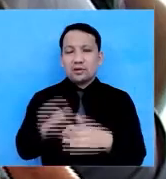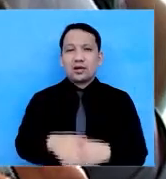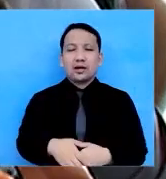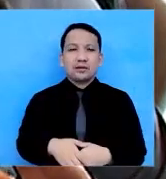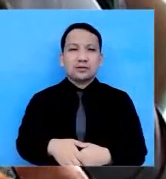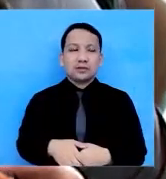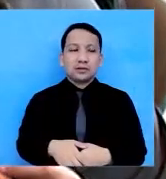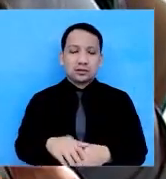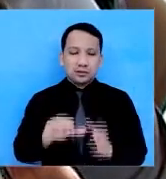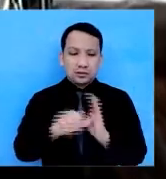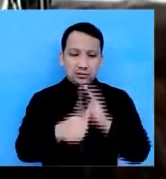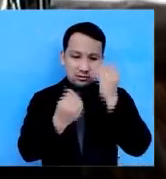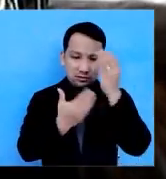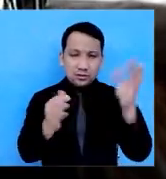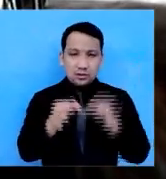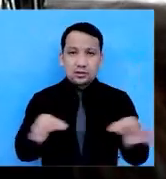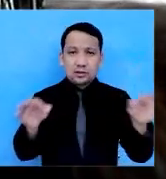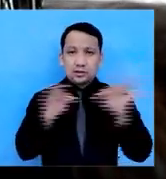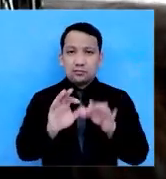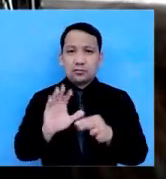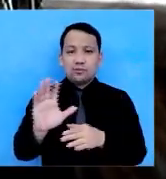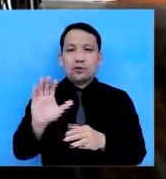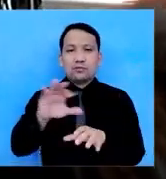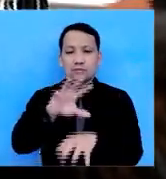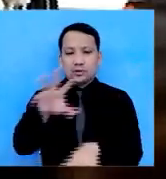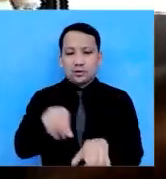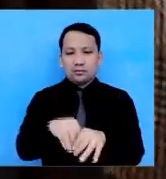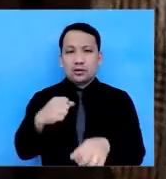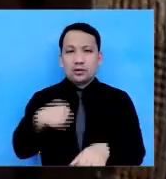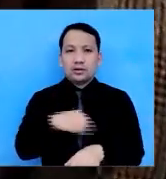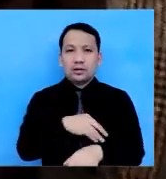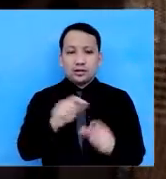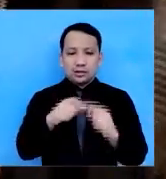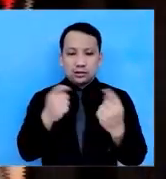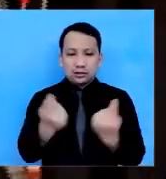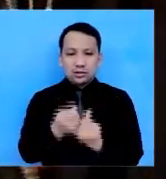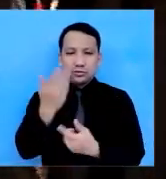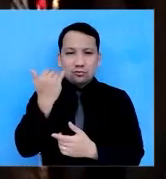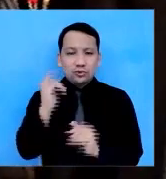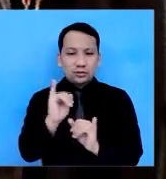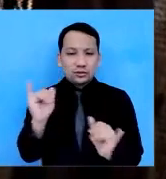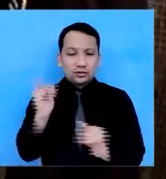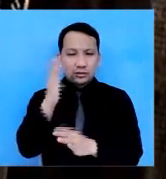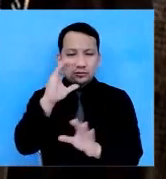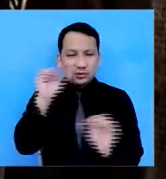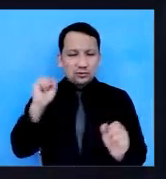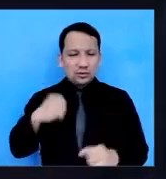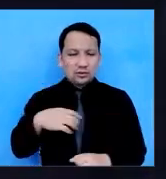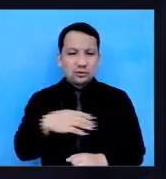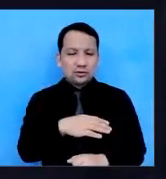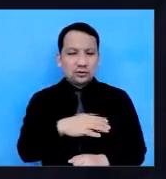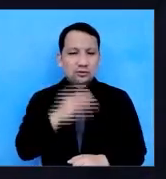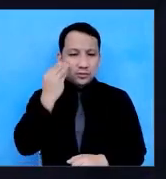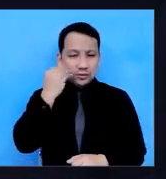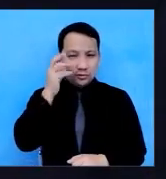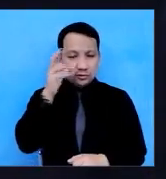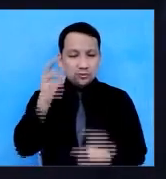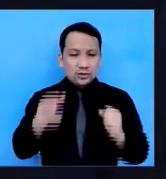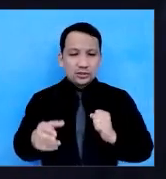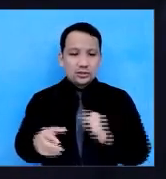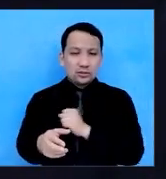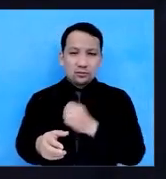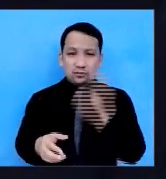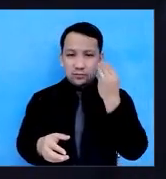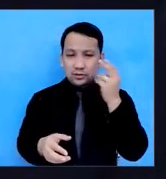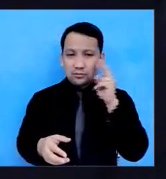ng Pangulo ang kahalagahan na kasama sa delegasyon ng kanyang gabinete. Gayun din sina House Speaker Martin Romualdez at Senator Mark Villar